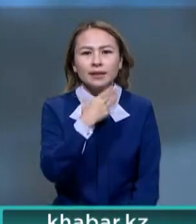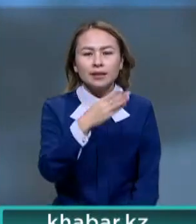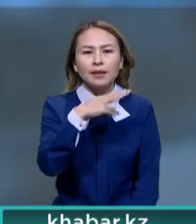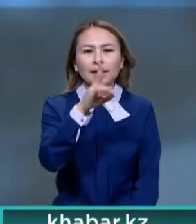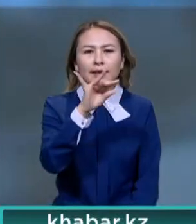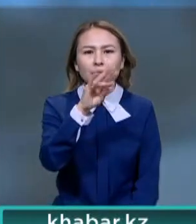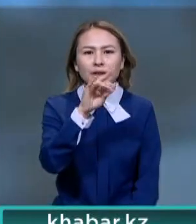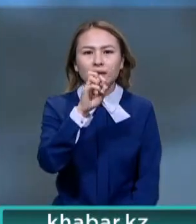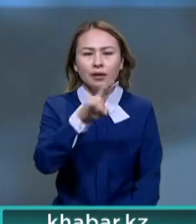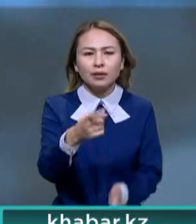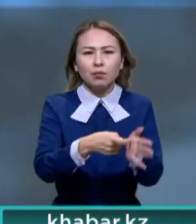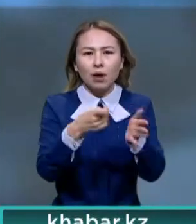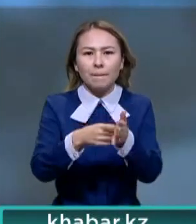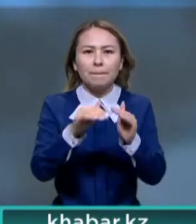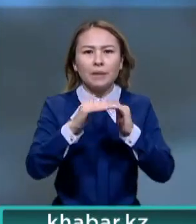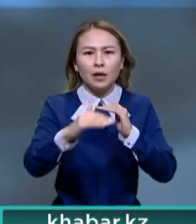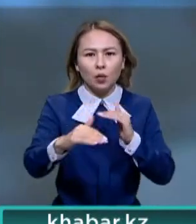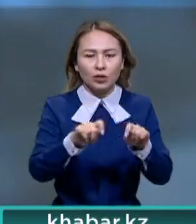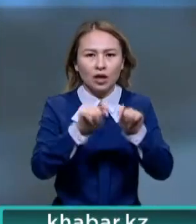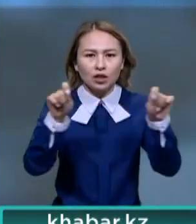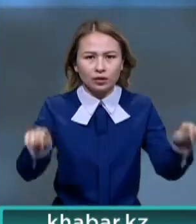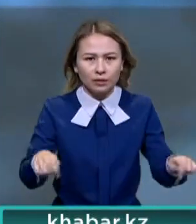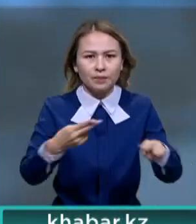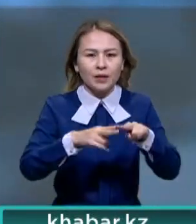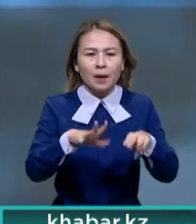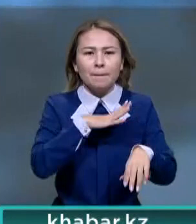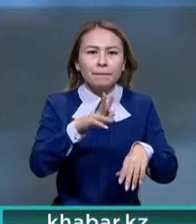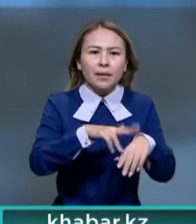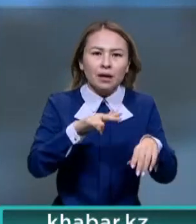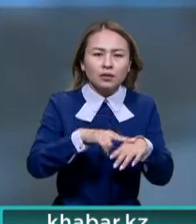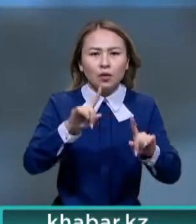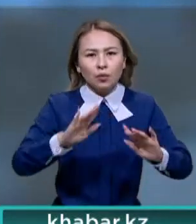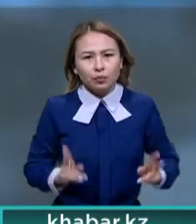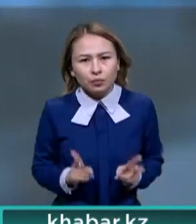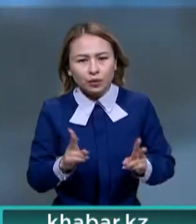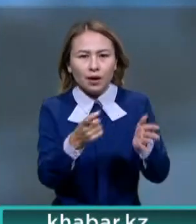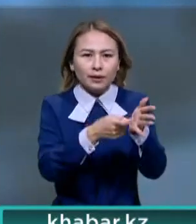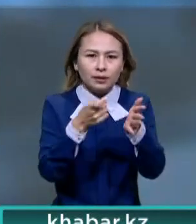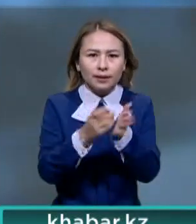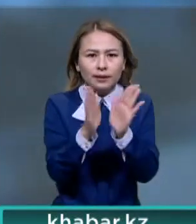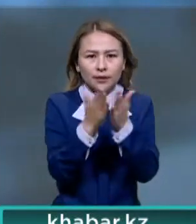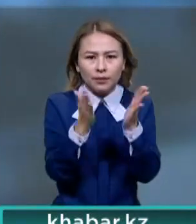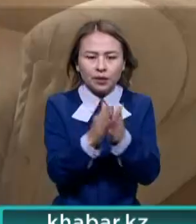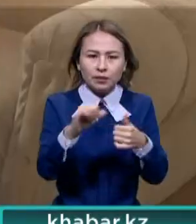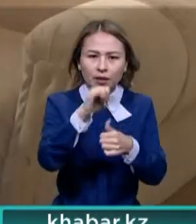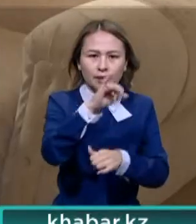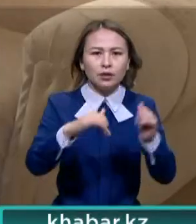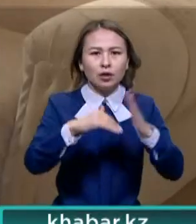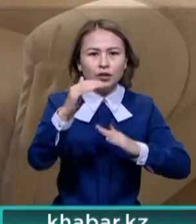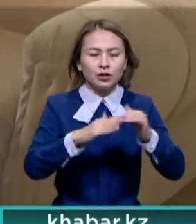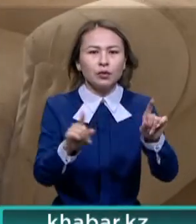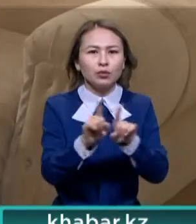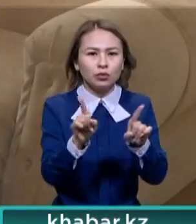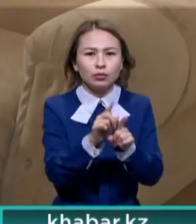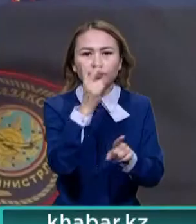Семейде криминалды тергеу полигоны ашылды. Жас полицейлер енді қылмыстың мән-жайын анықтау әдісін кітаптан ғана емес, тәжірибе жүзінде